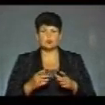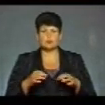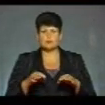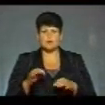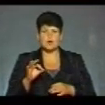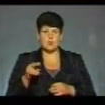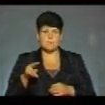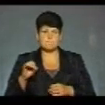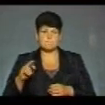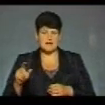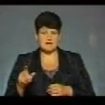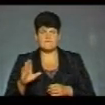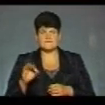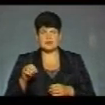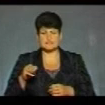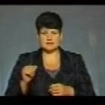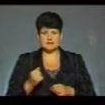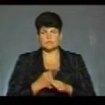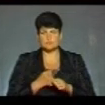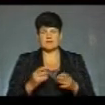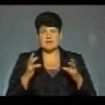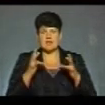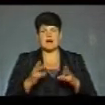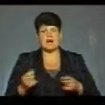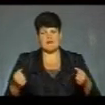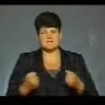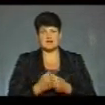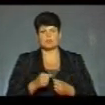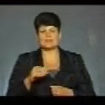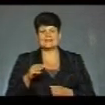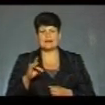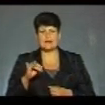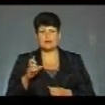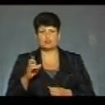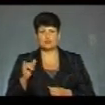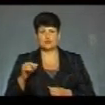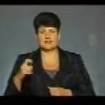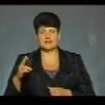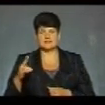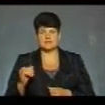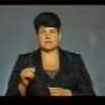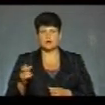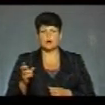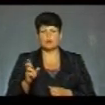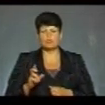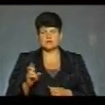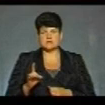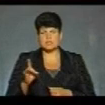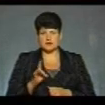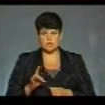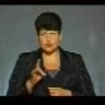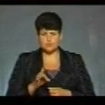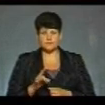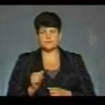порушив правила дорожнього руху і спричинив аварію у Трибухівцях Бучицького району, затримали тернопільські поліцейські. Про це повідомив речник Нацполіції області